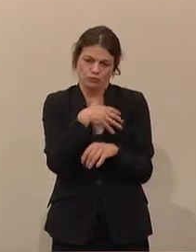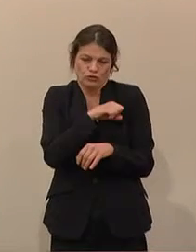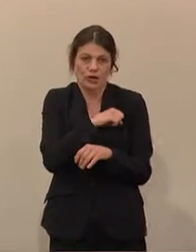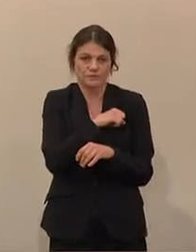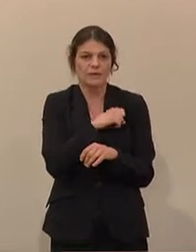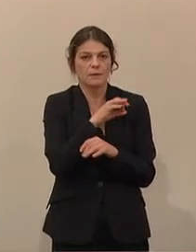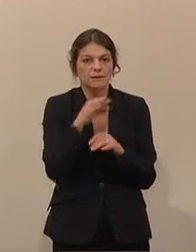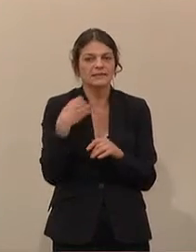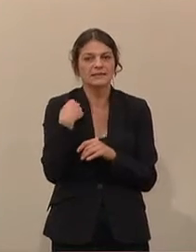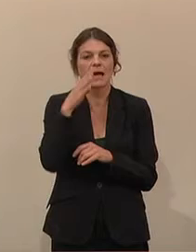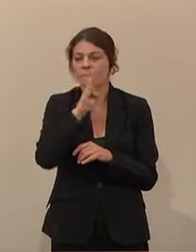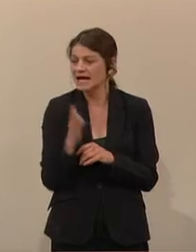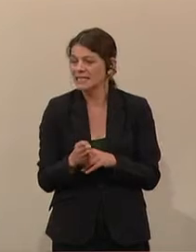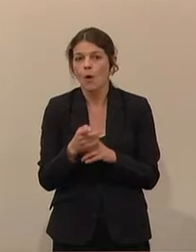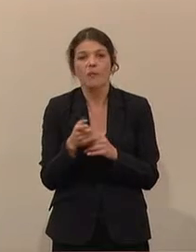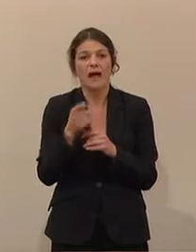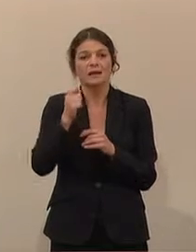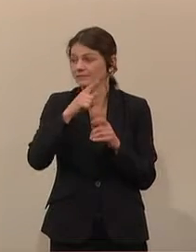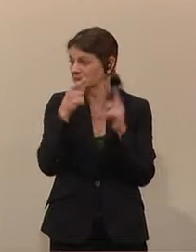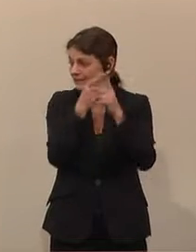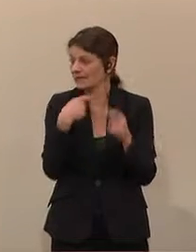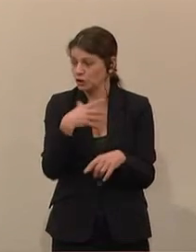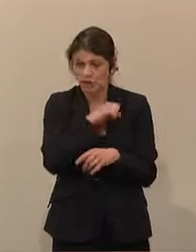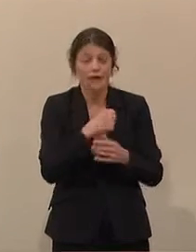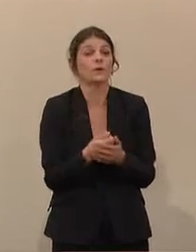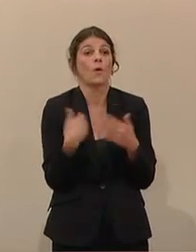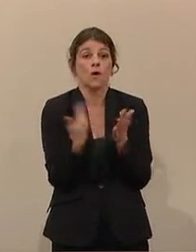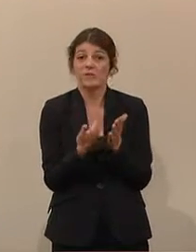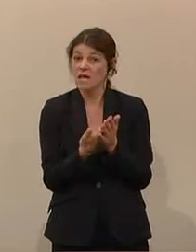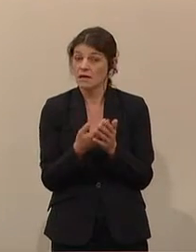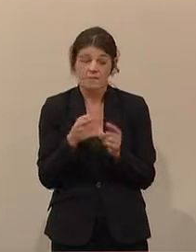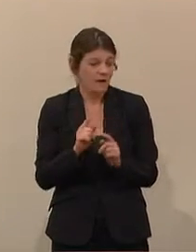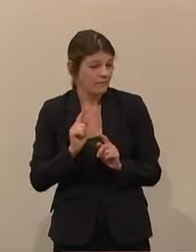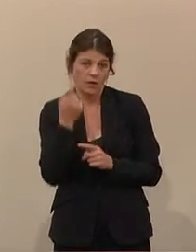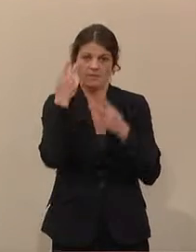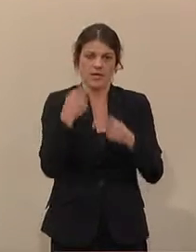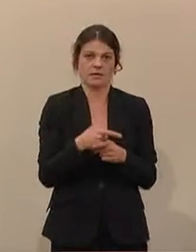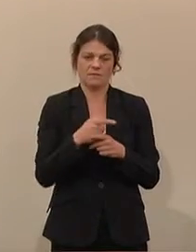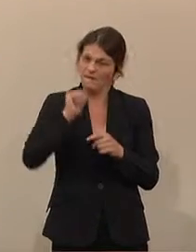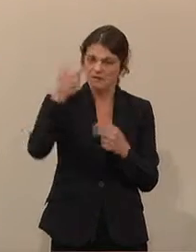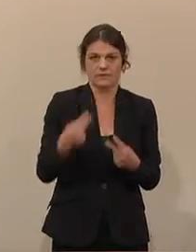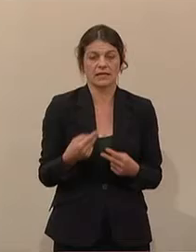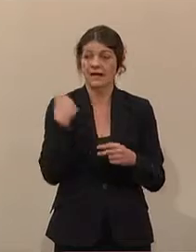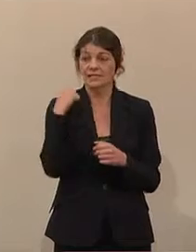wir das Barcelona-Ziel erreichen. Und deswegen ist das im Moment höchste Priorität. Gestern gab es eine